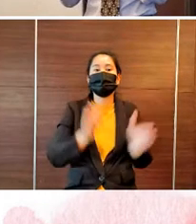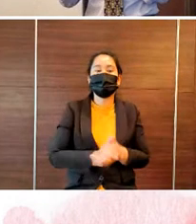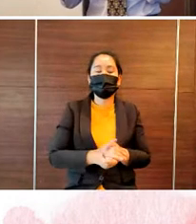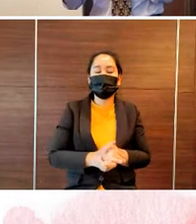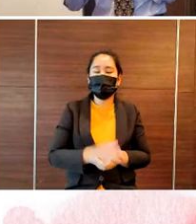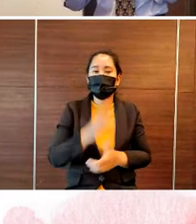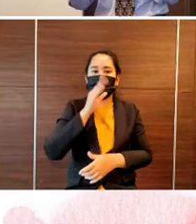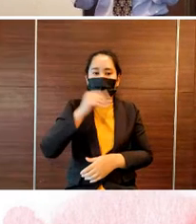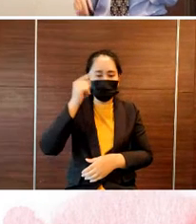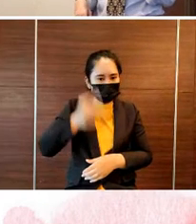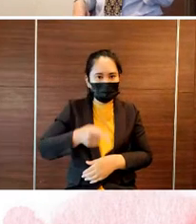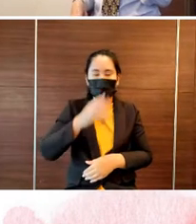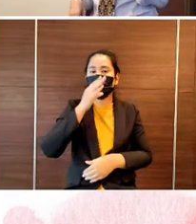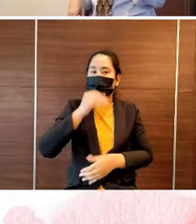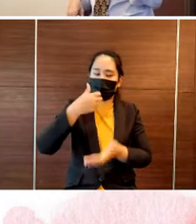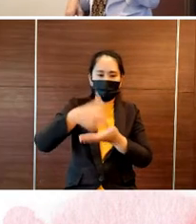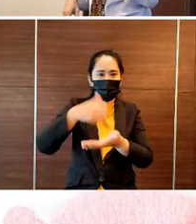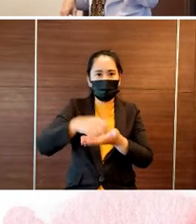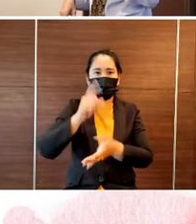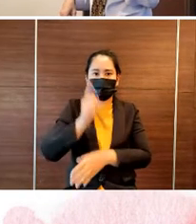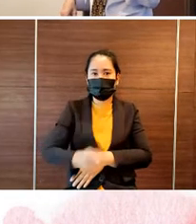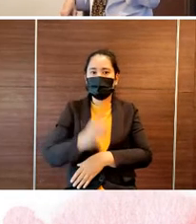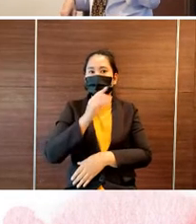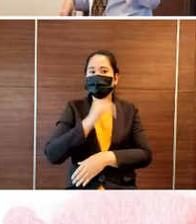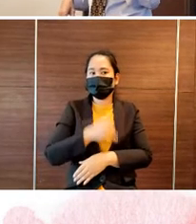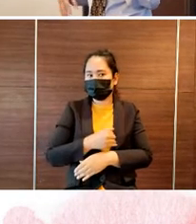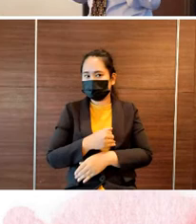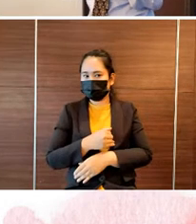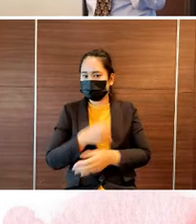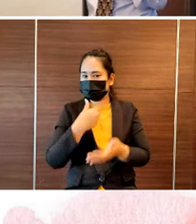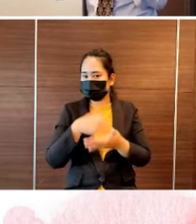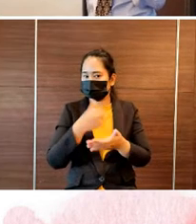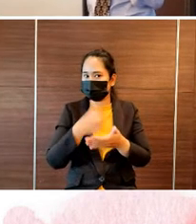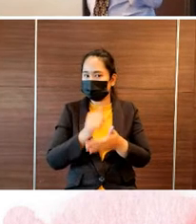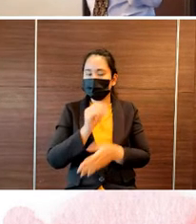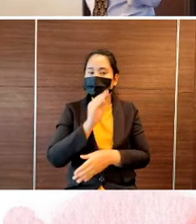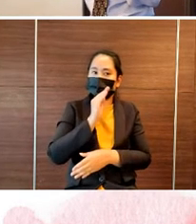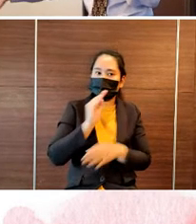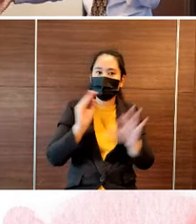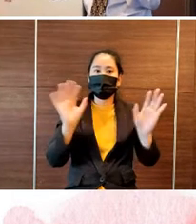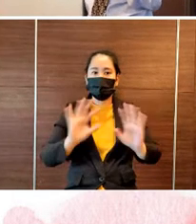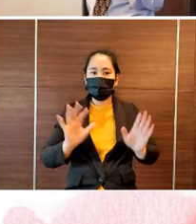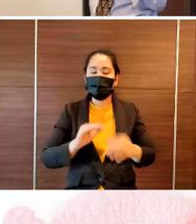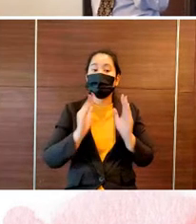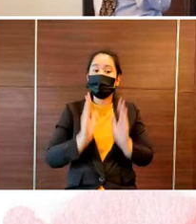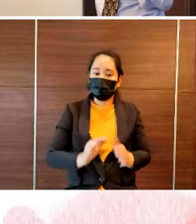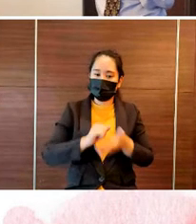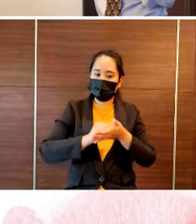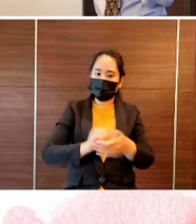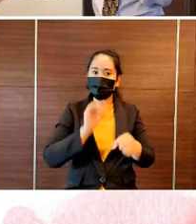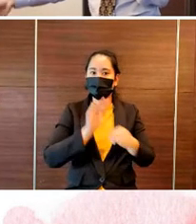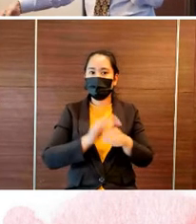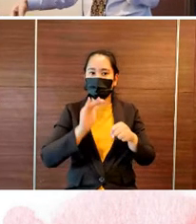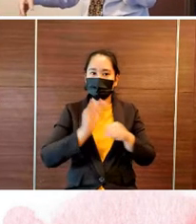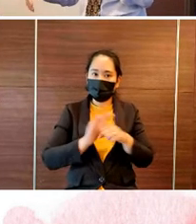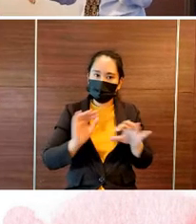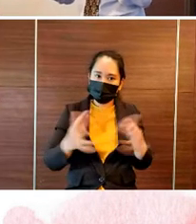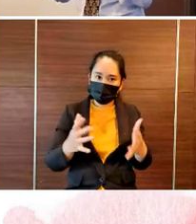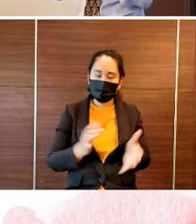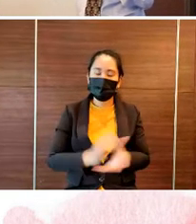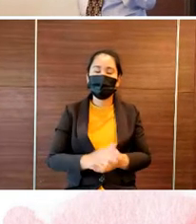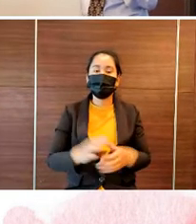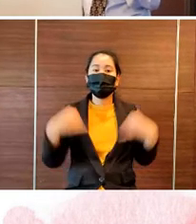พูดความจริงกับประชาชนโดยไม่มีวาระซ่อนเล้นคนพอไม่พอโรควันระบาดได้แค่ไหนนะต้อง